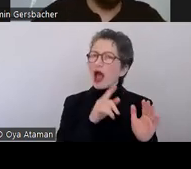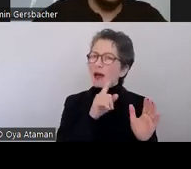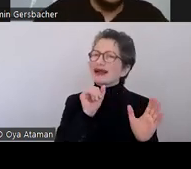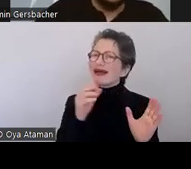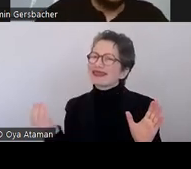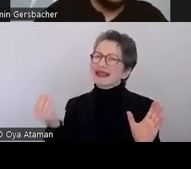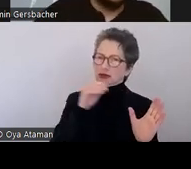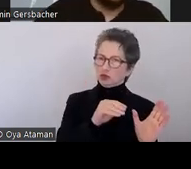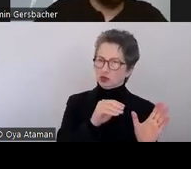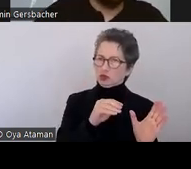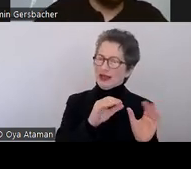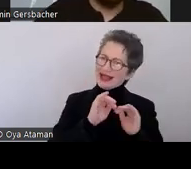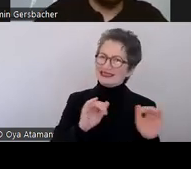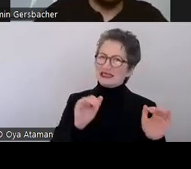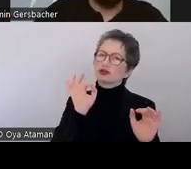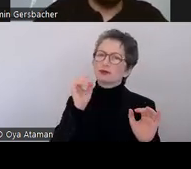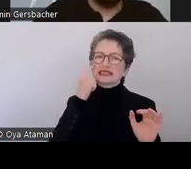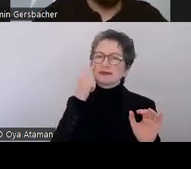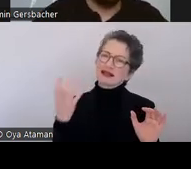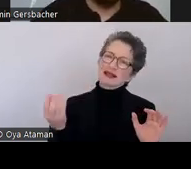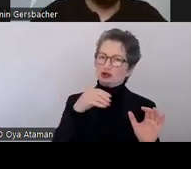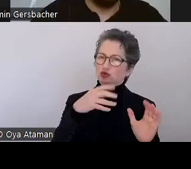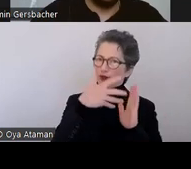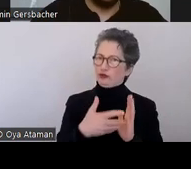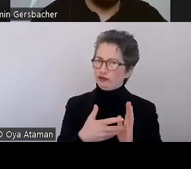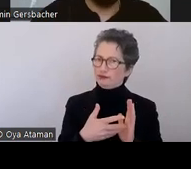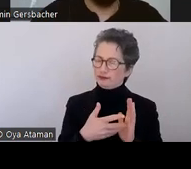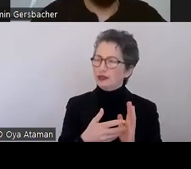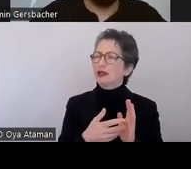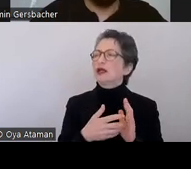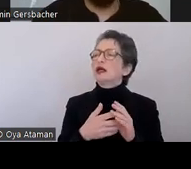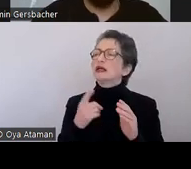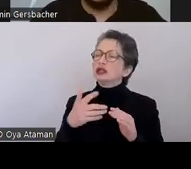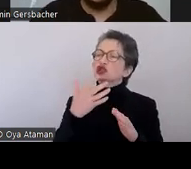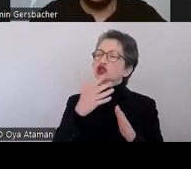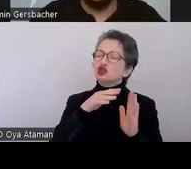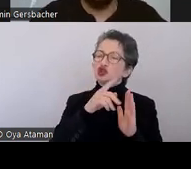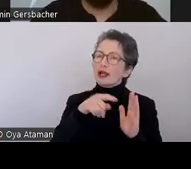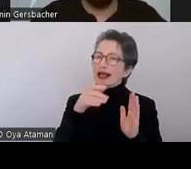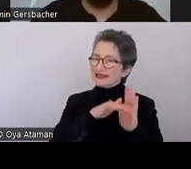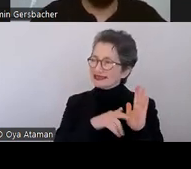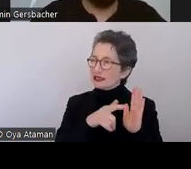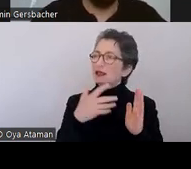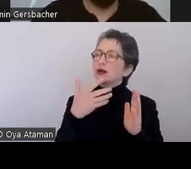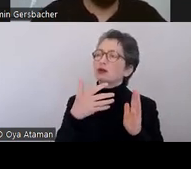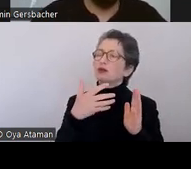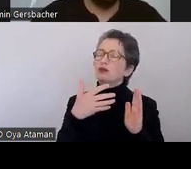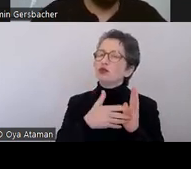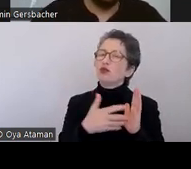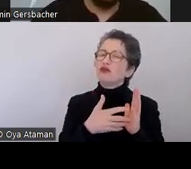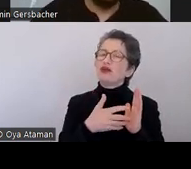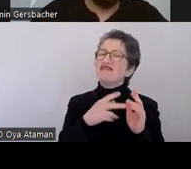Aspekt. Eine Liste findet man eben auch wieder in der Checkliste unter den Prüfwerkzeugen, kann man die verschiedenen Browser-Erweiterungen